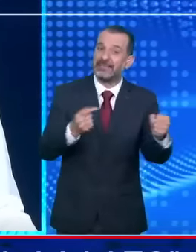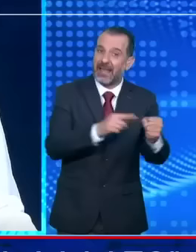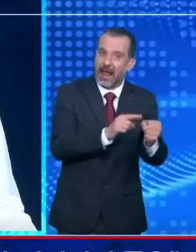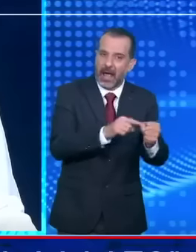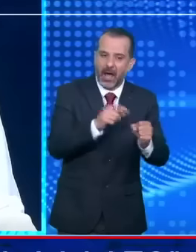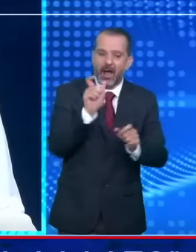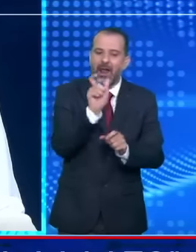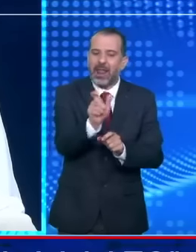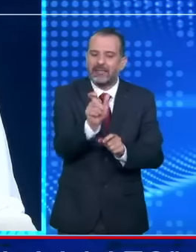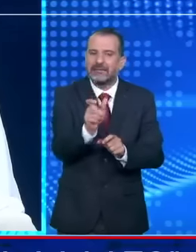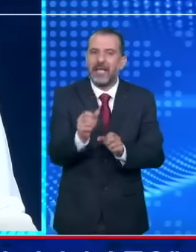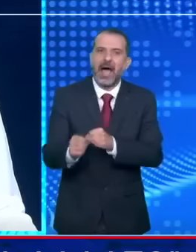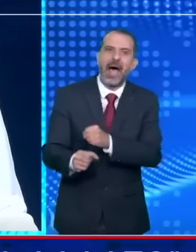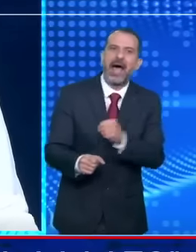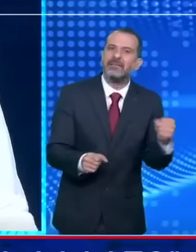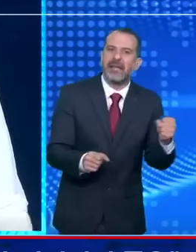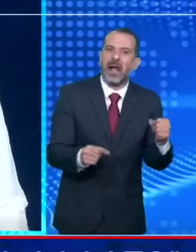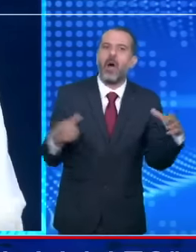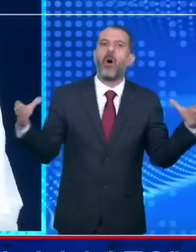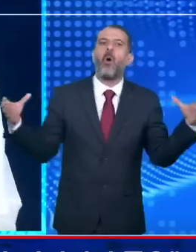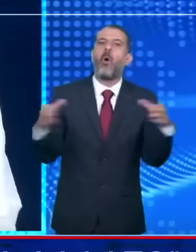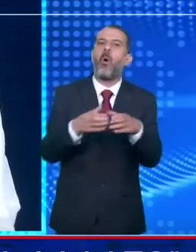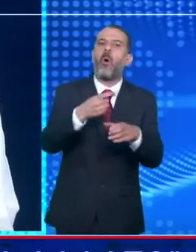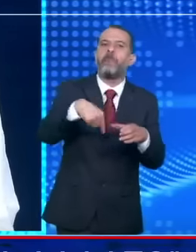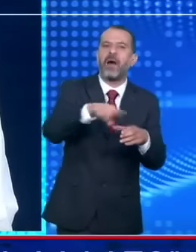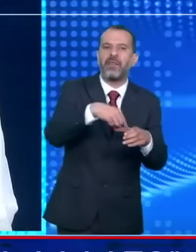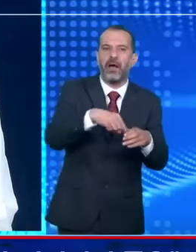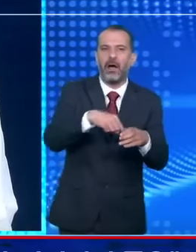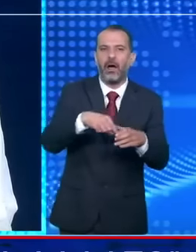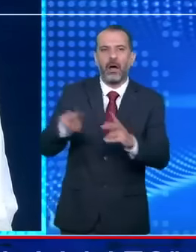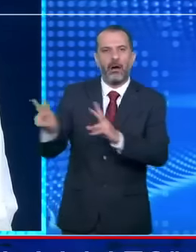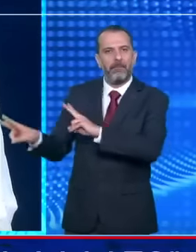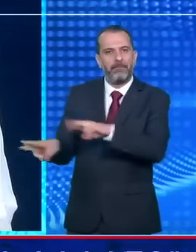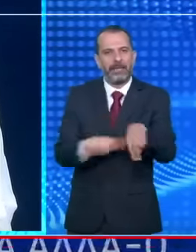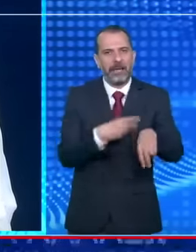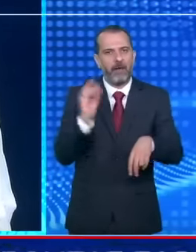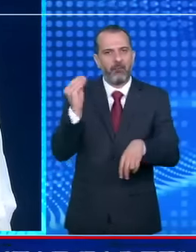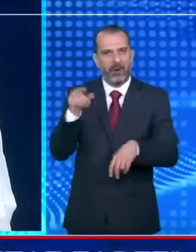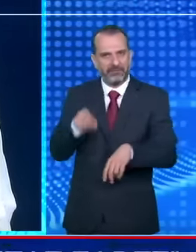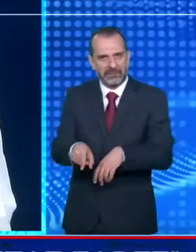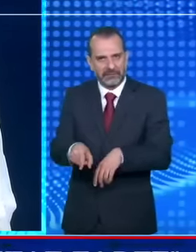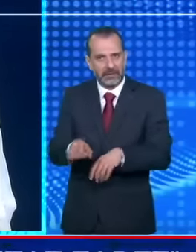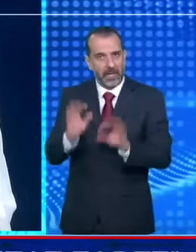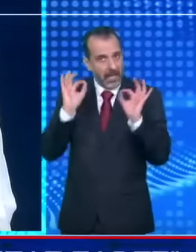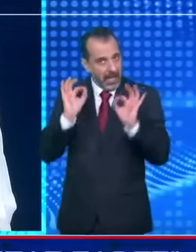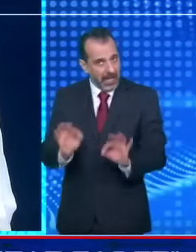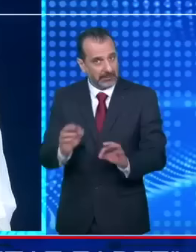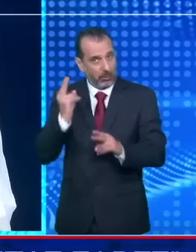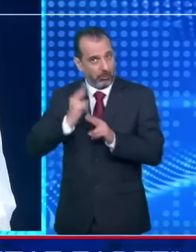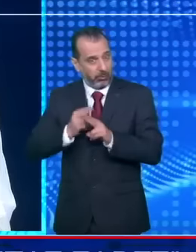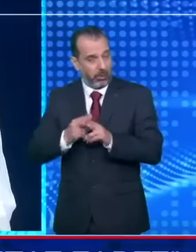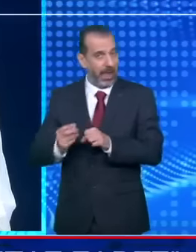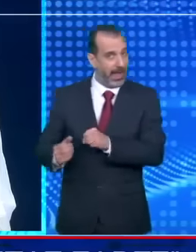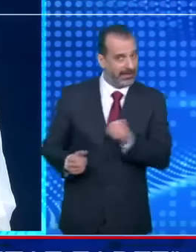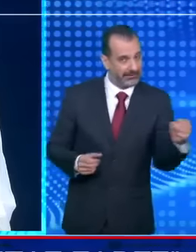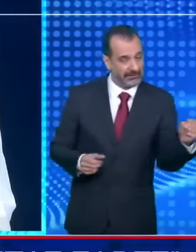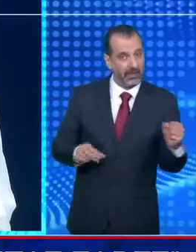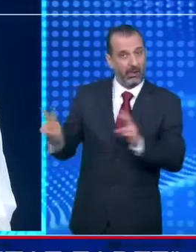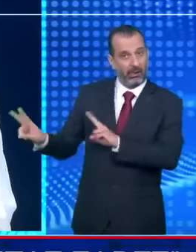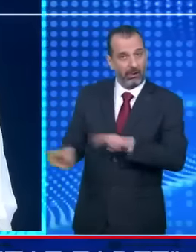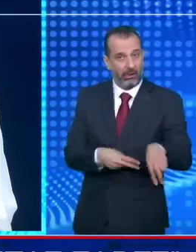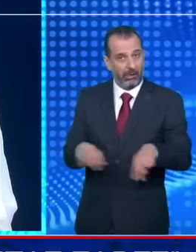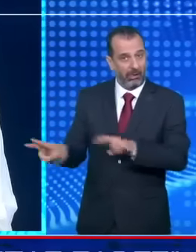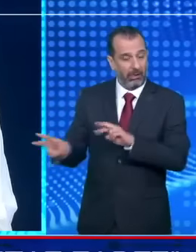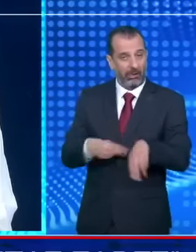αρχίσει ως ομάδα με κλοπή εδρών. Αυτές είναι αξίες αριστεράς? Να κλέβει κανείς έδρες,